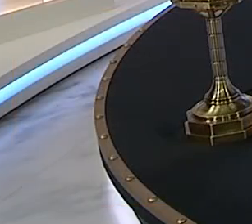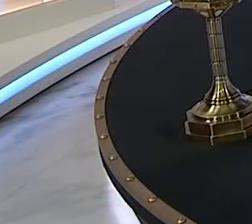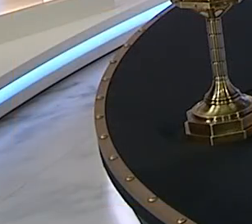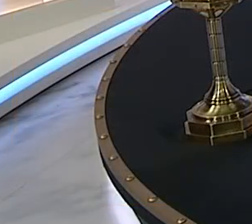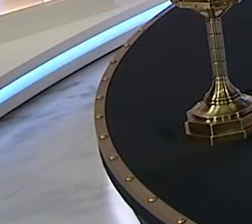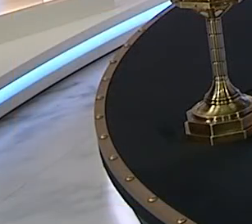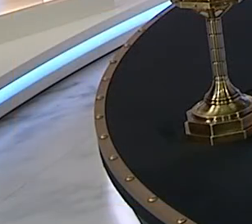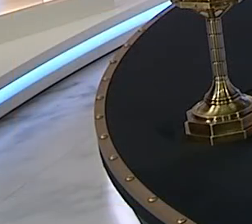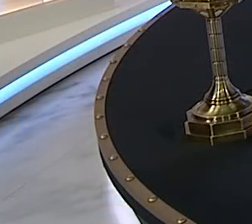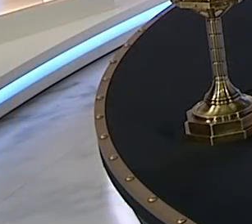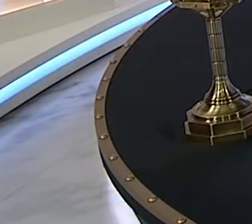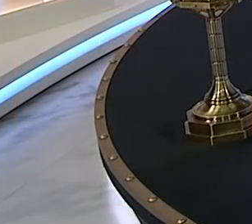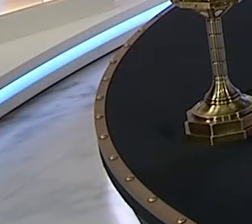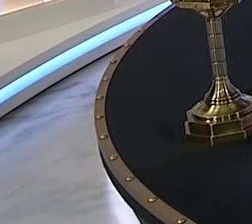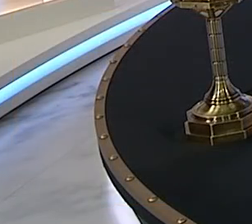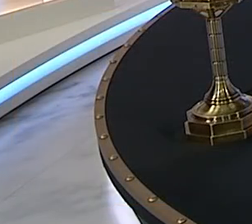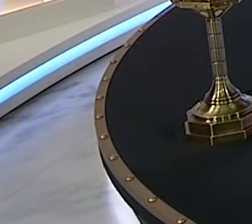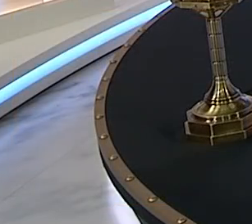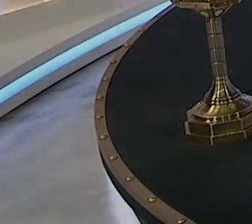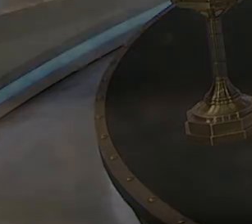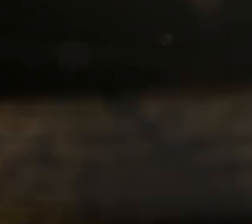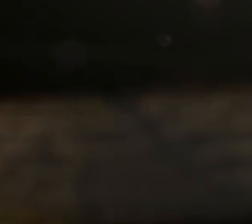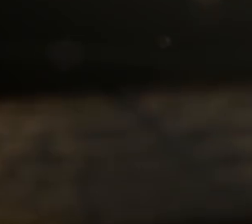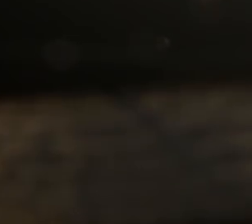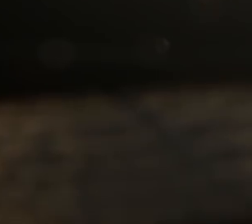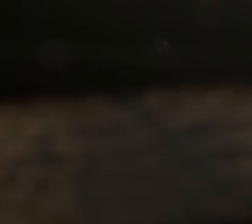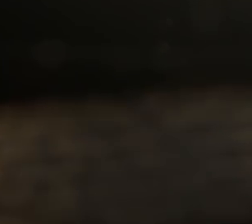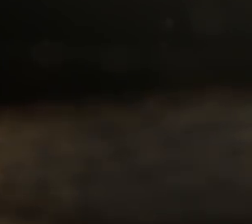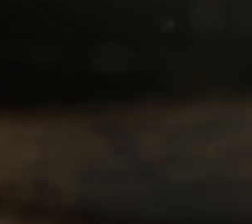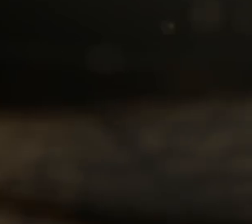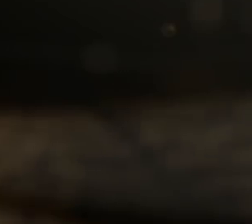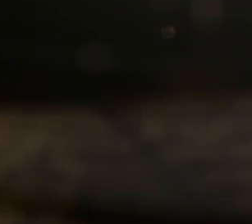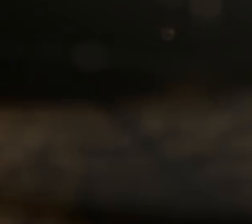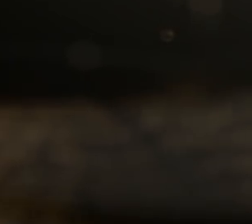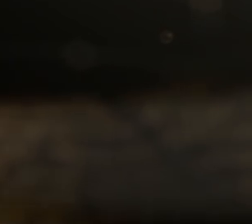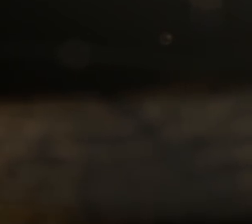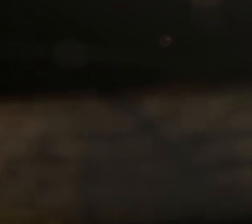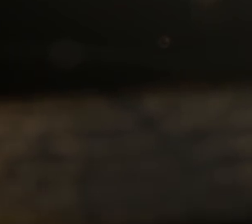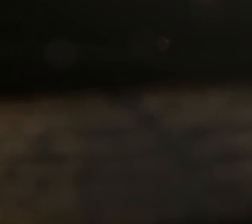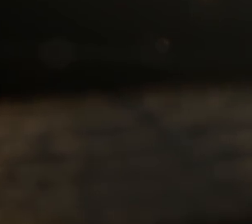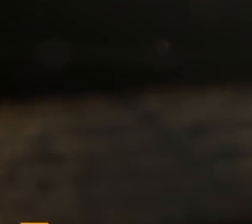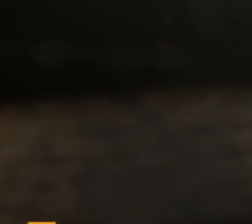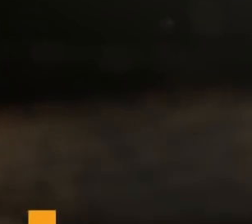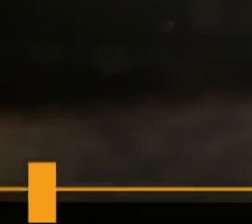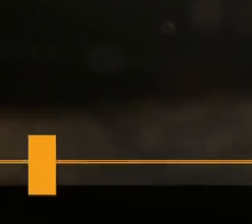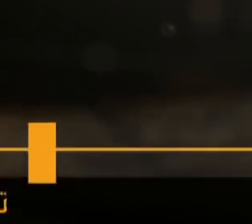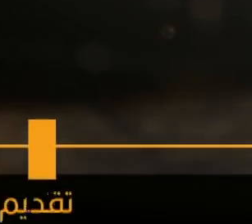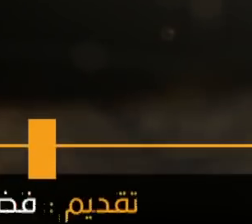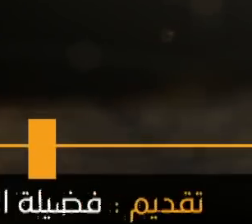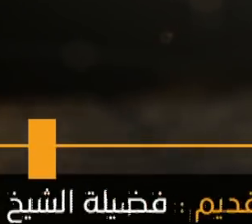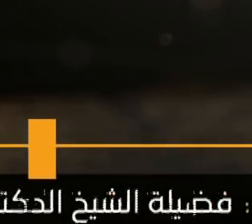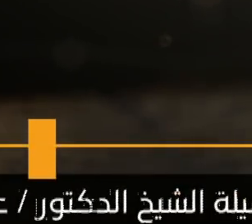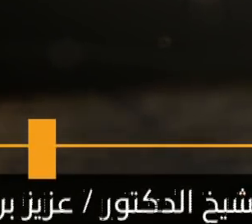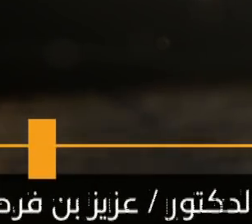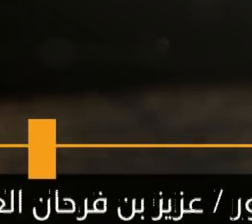فاسألوا أهل الذكر إن كنتم لا تعلمون.